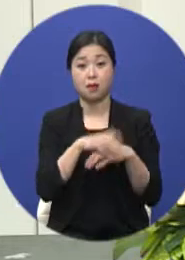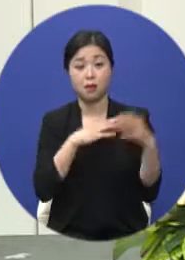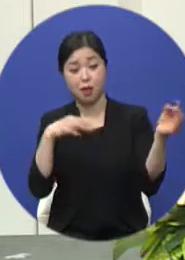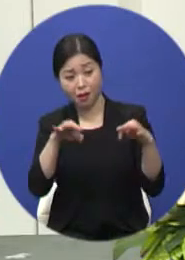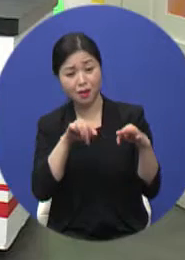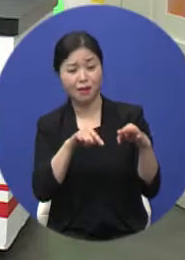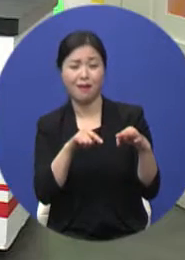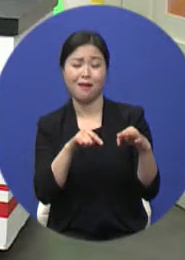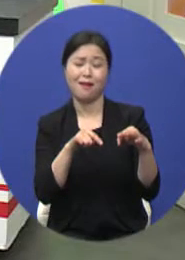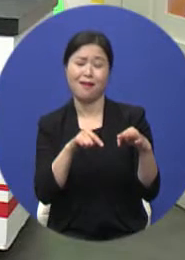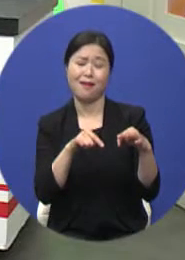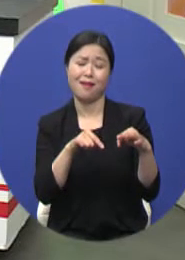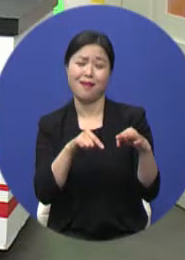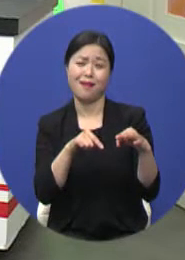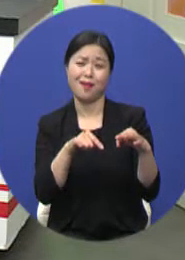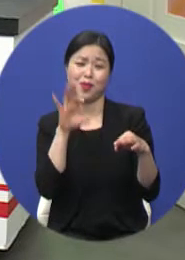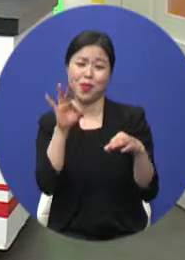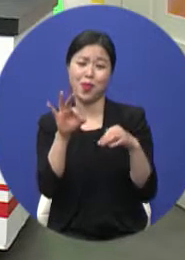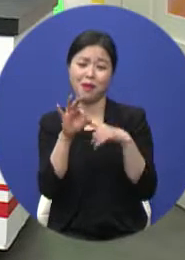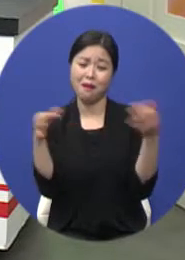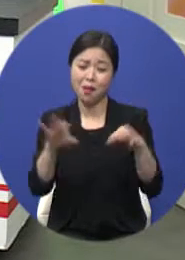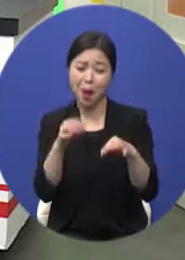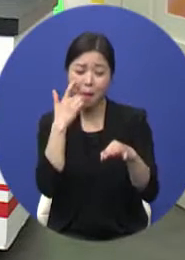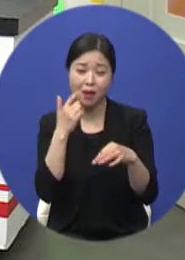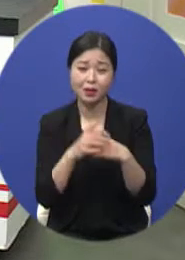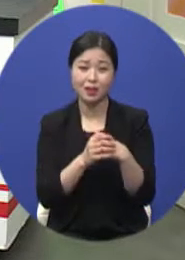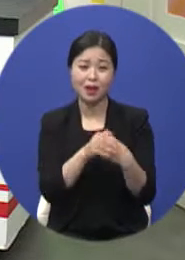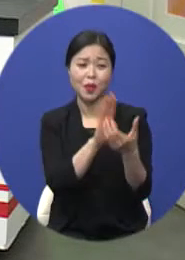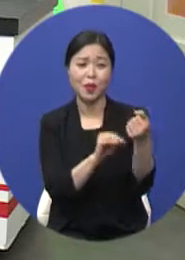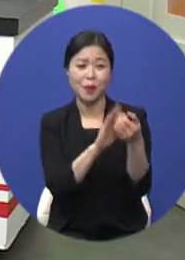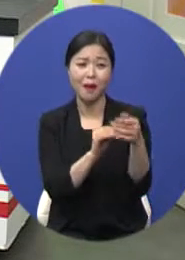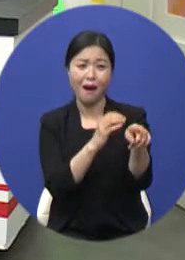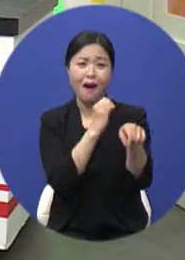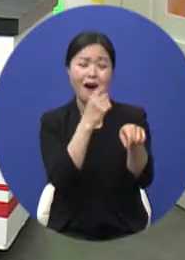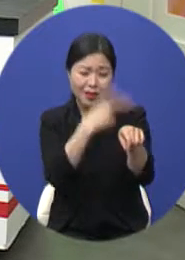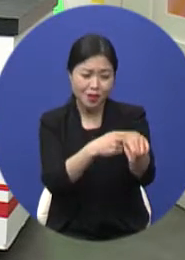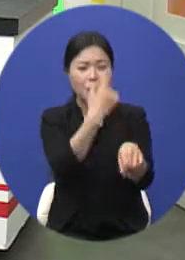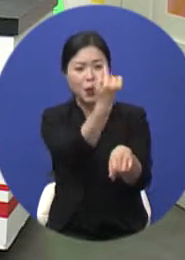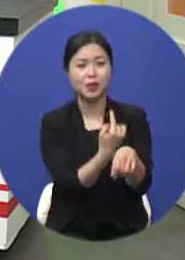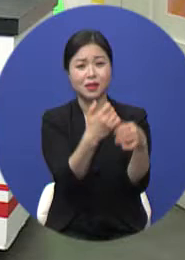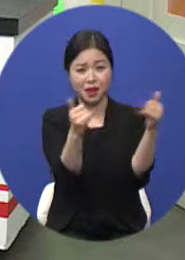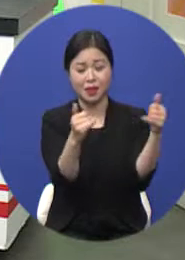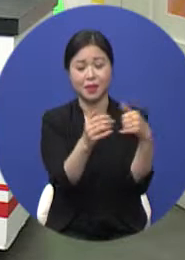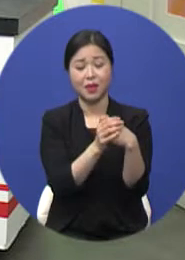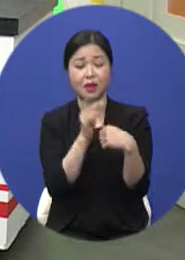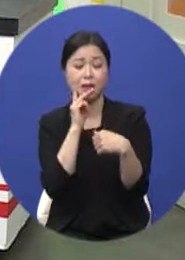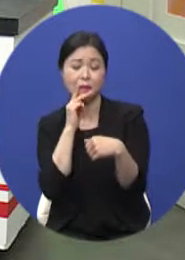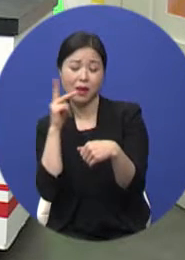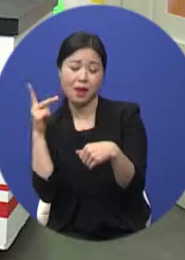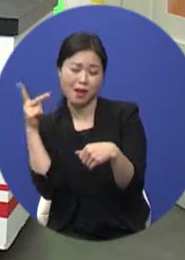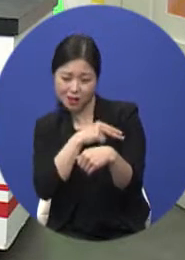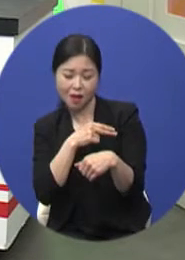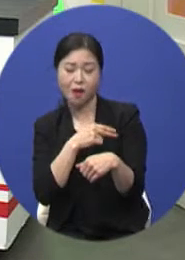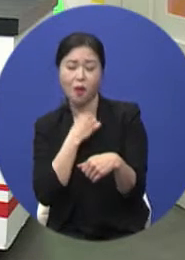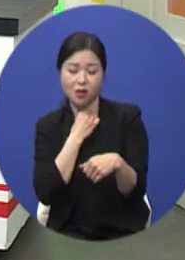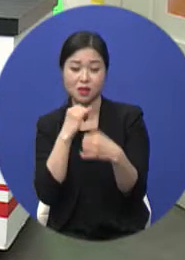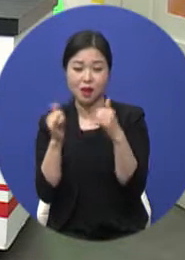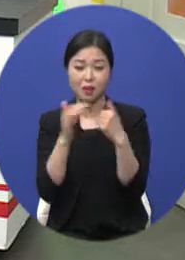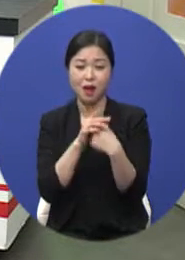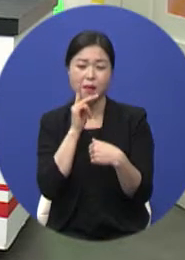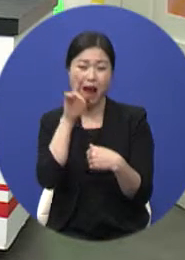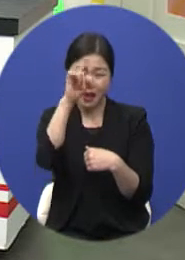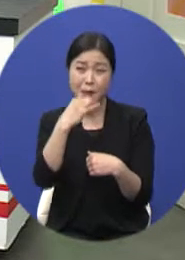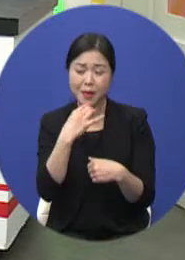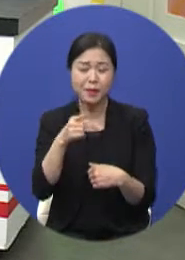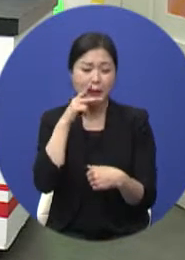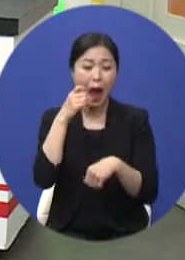내기요. 그것도 내기요. 도박 중독 도박 끊으러 온 사람이. 예? 담배 끊으러 온 분이 딱 이거 한 대만 피고서 한번 얘기하자고